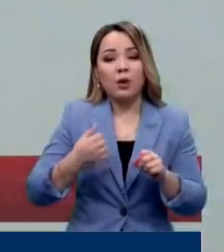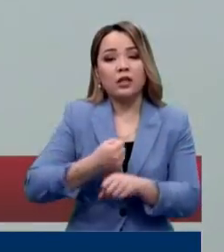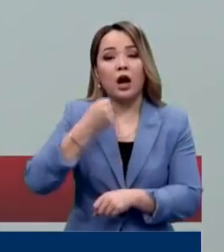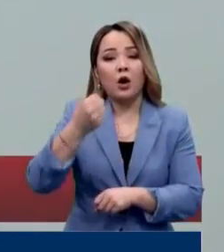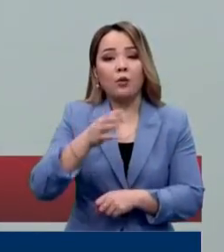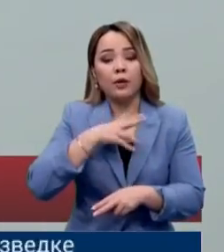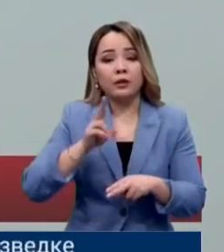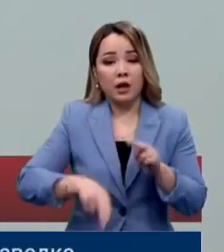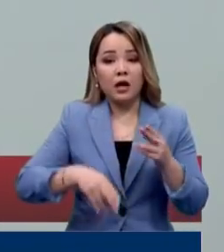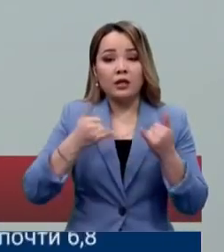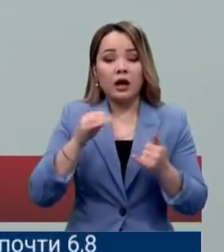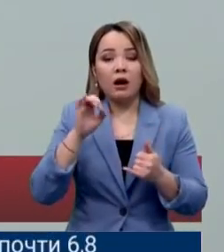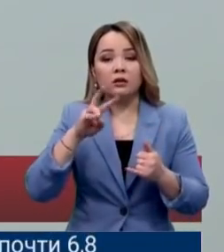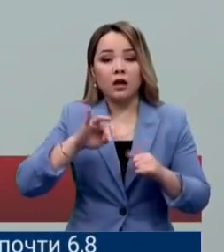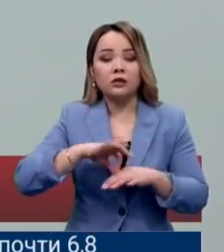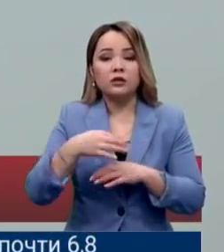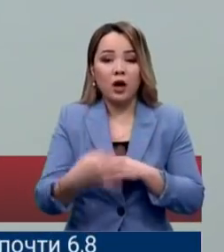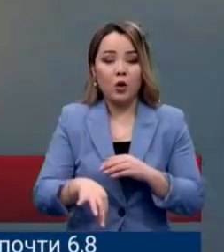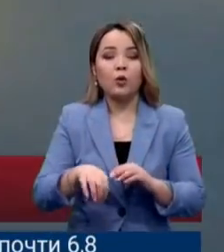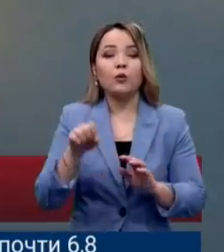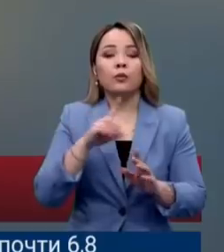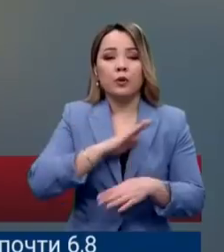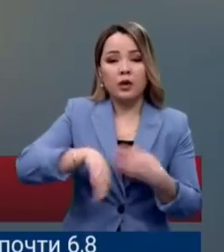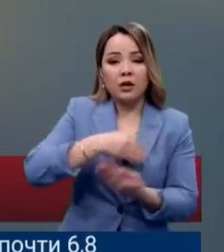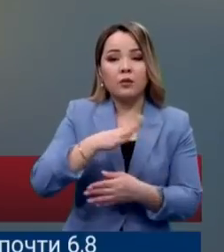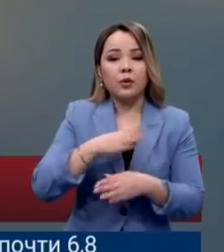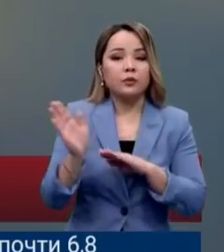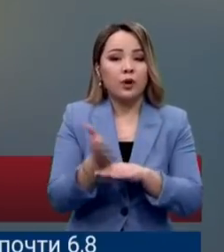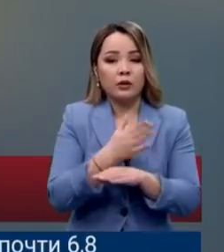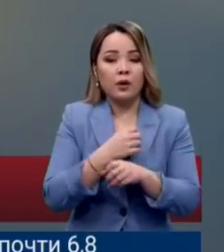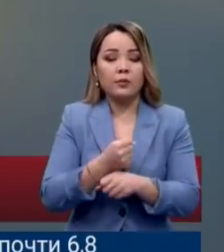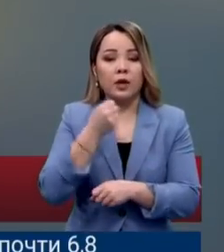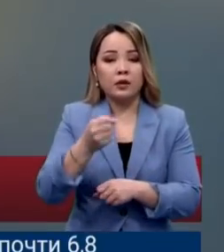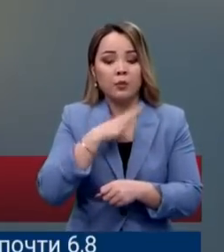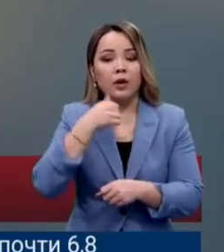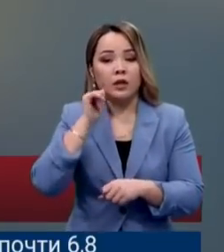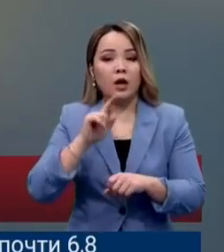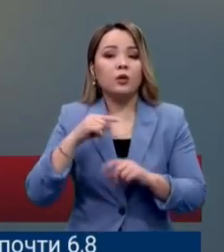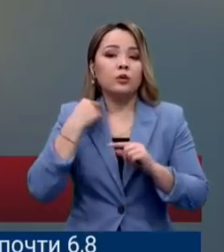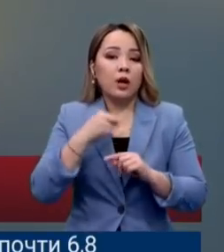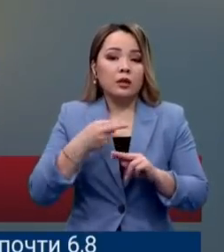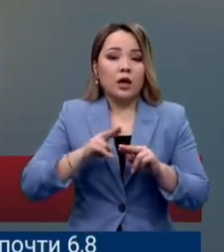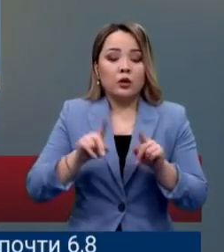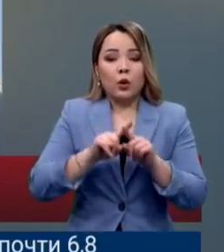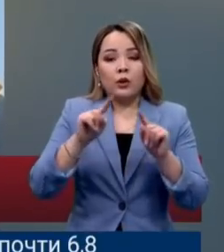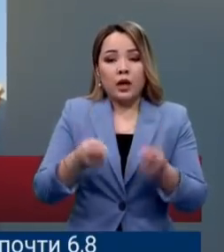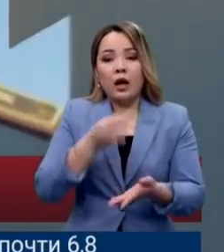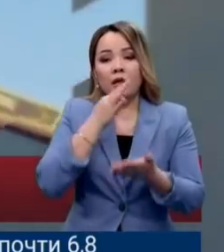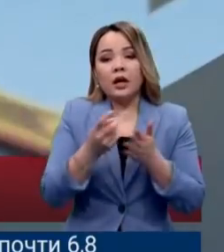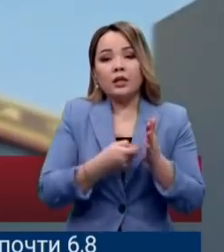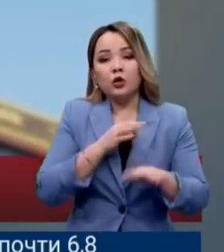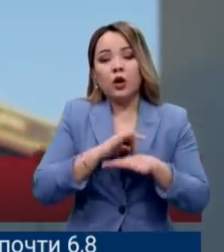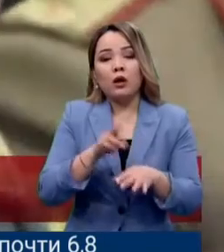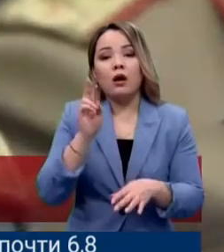тағайындалған ол қаңтардағы қырғыннан кейін кетті. Ал кеше ұсталып тергеу изоляторына тоғытылғаны белгілі болды. Былайша айтқанда